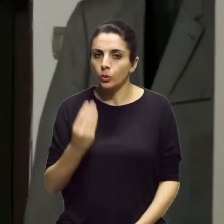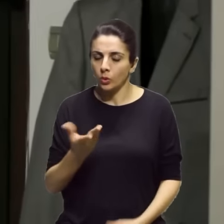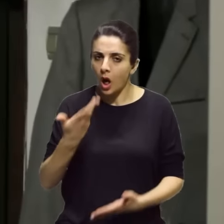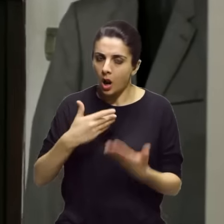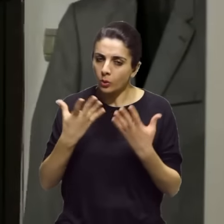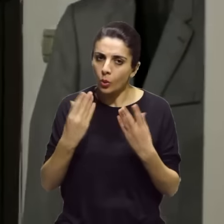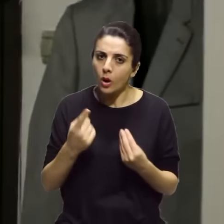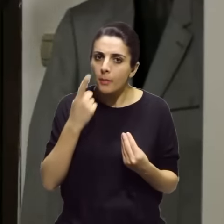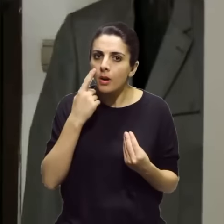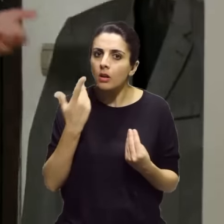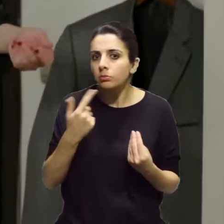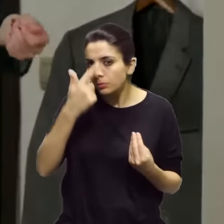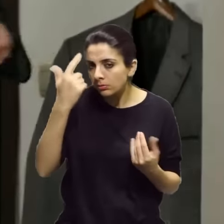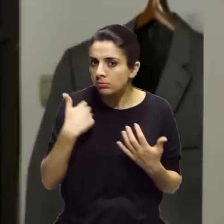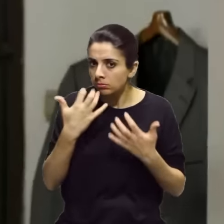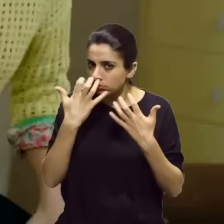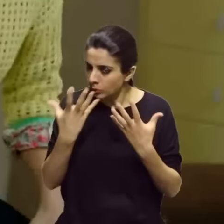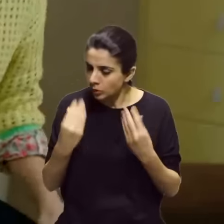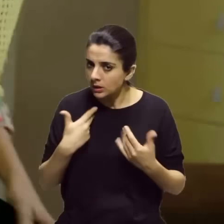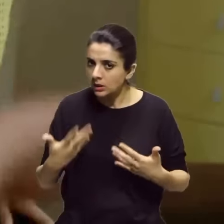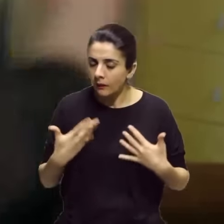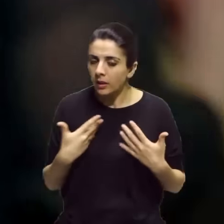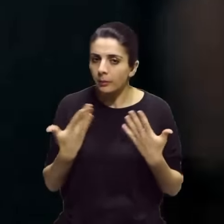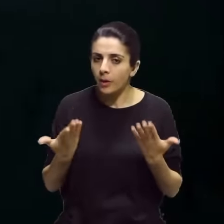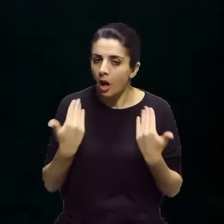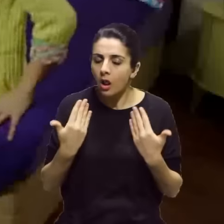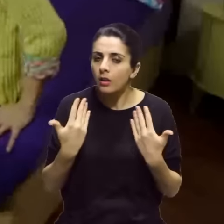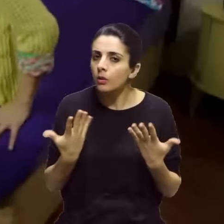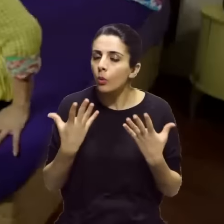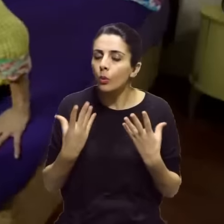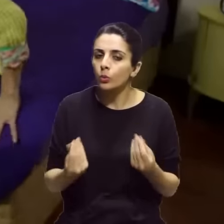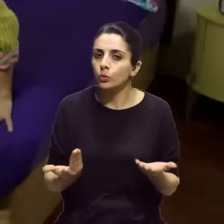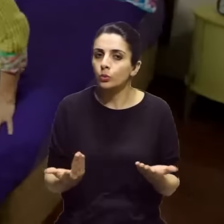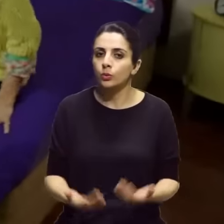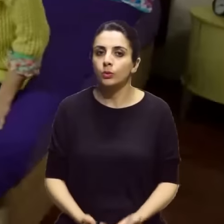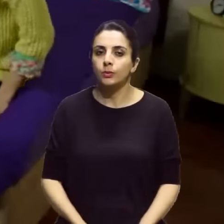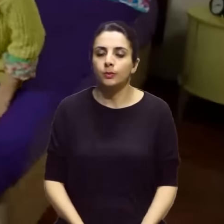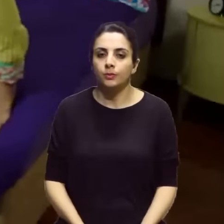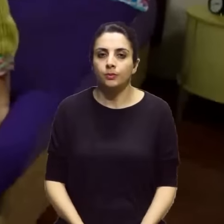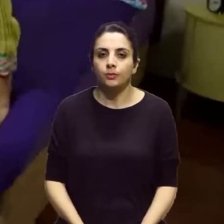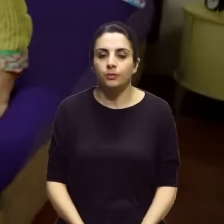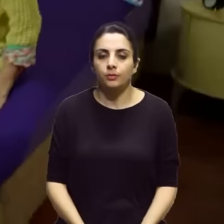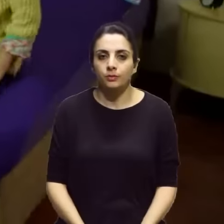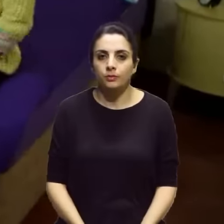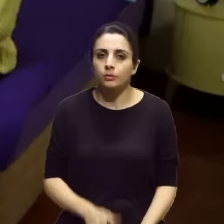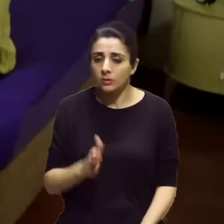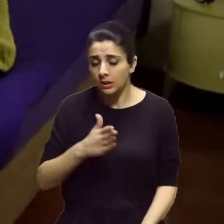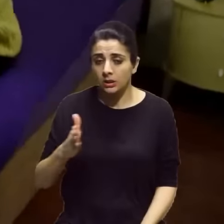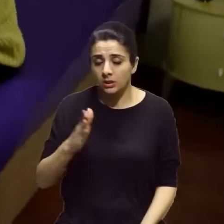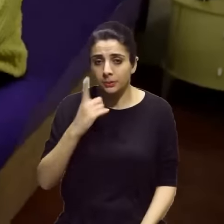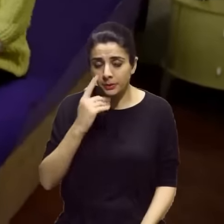Tabii anlat bakalım yani, bir elimden bir şey gelirse seve seve. Yani anlat tabii yani. Dur kay bakayım